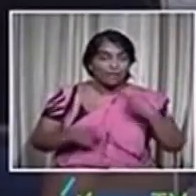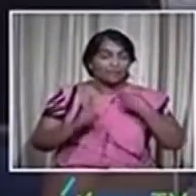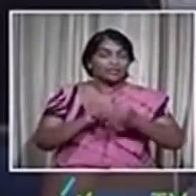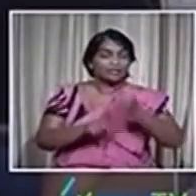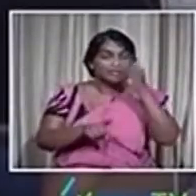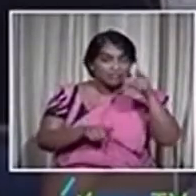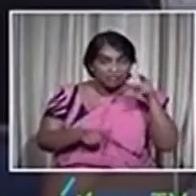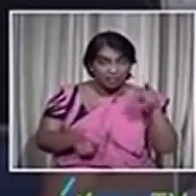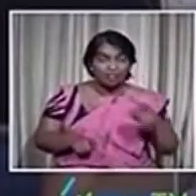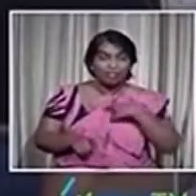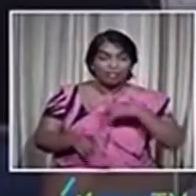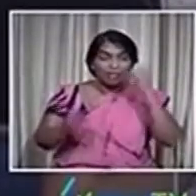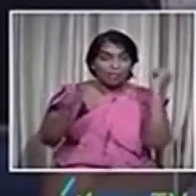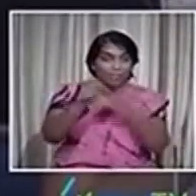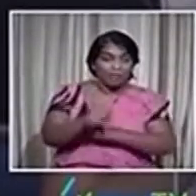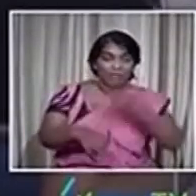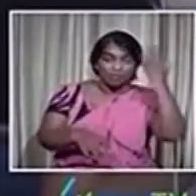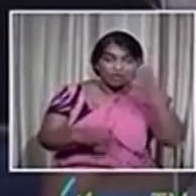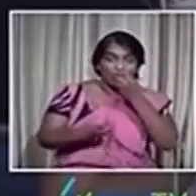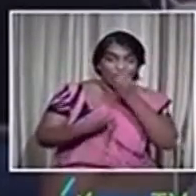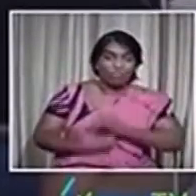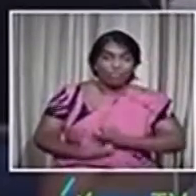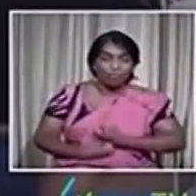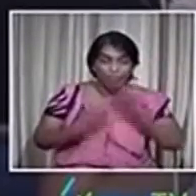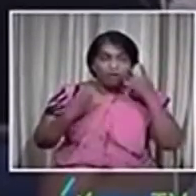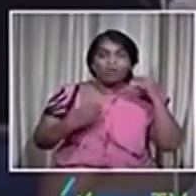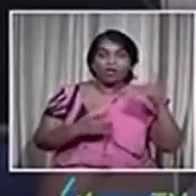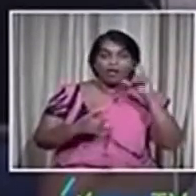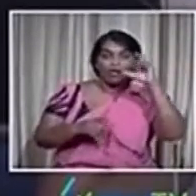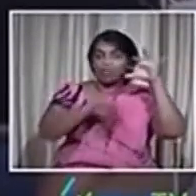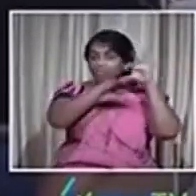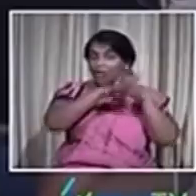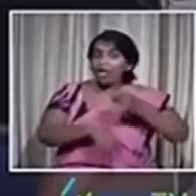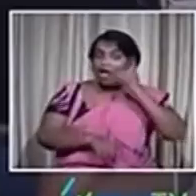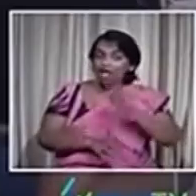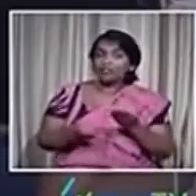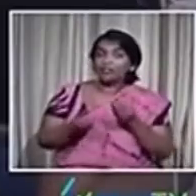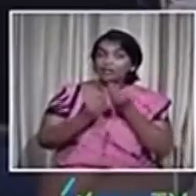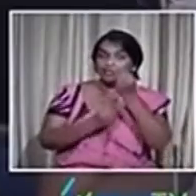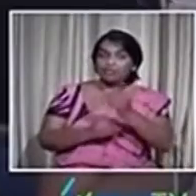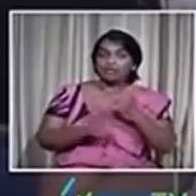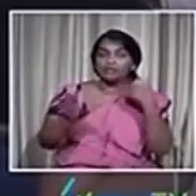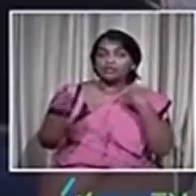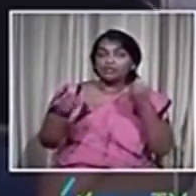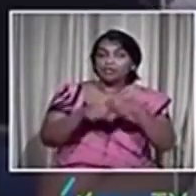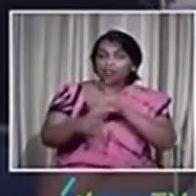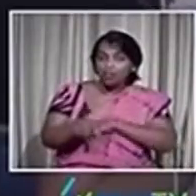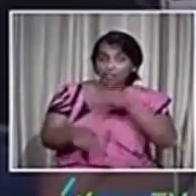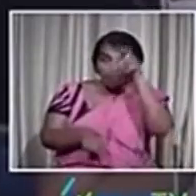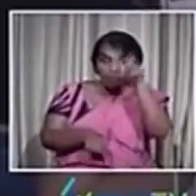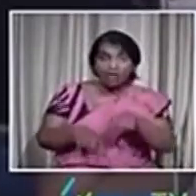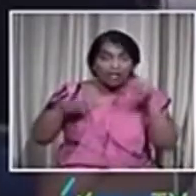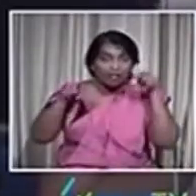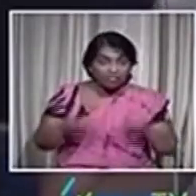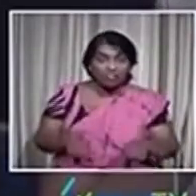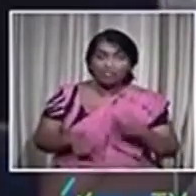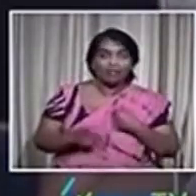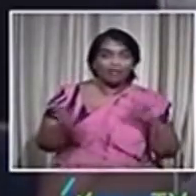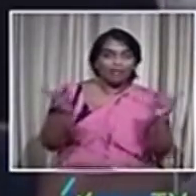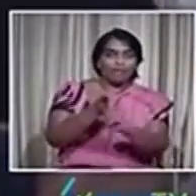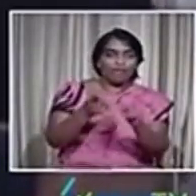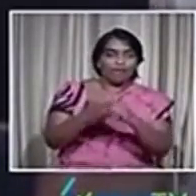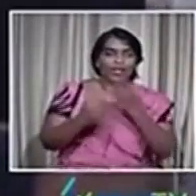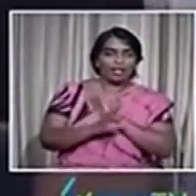ජනාධිපතිවරව මරන්න මරාගෙන මැරෙන බෝම්බකාරියෙක්ව කොළඹට ගෙන්න අනුබල දීලා නායකත්වයේ දීපු පුද්ගලයා දැන් කියනවා මම ප්‍රචණ්ඩත්වේ නැහැ